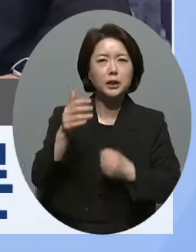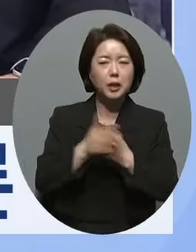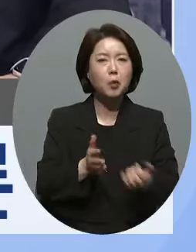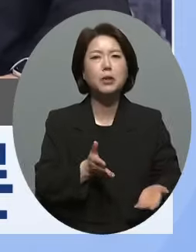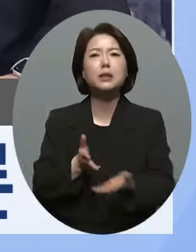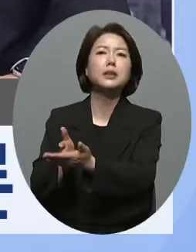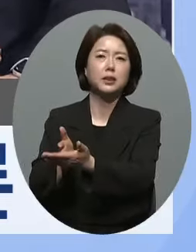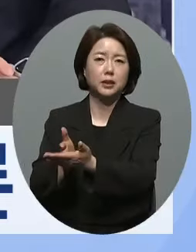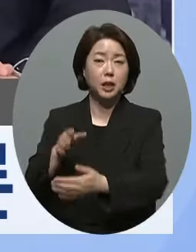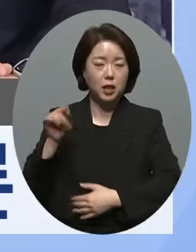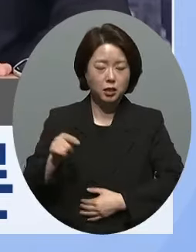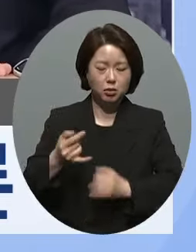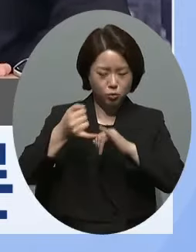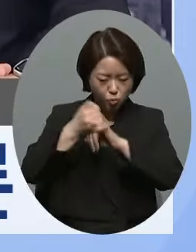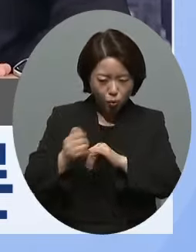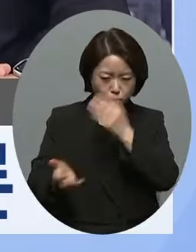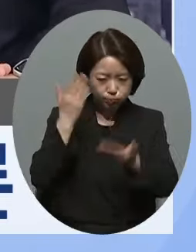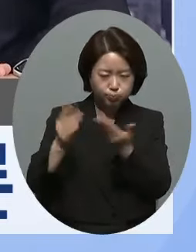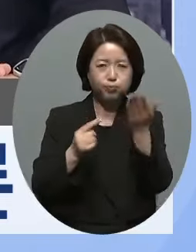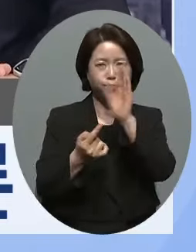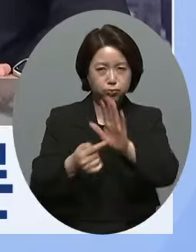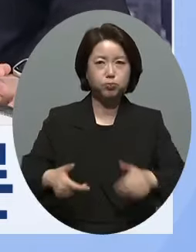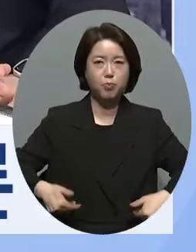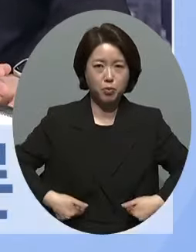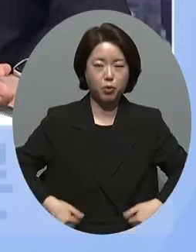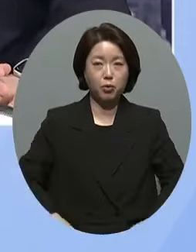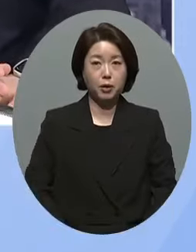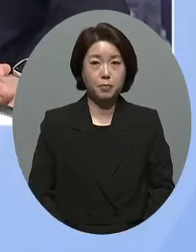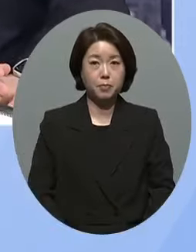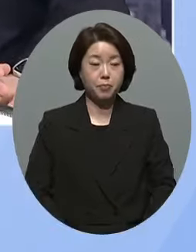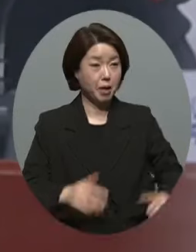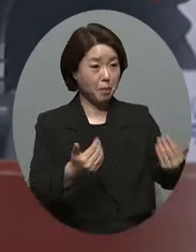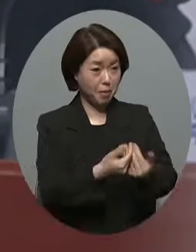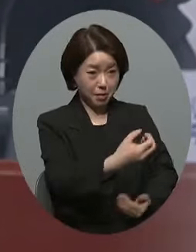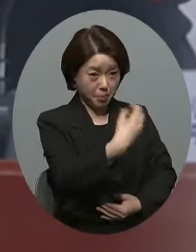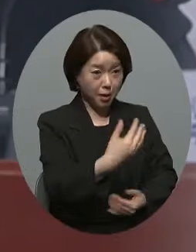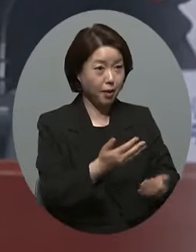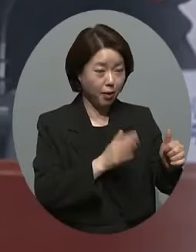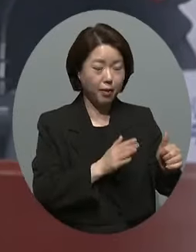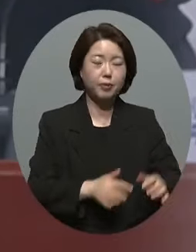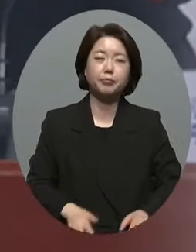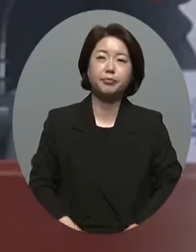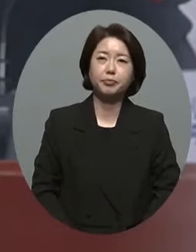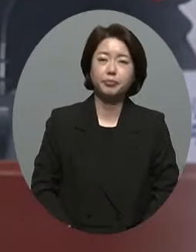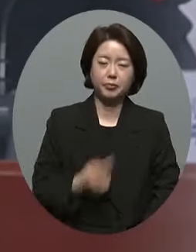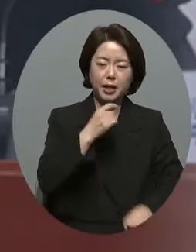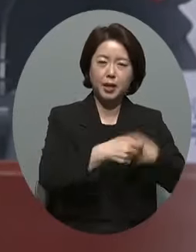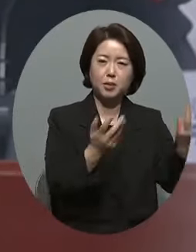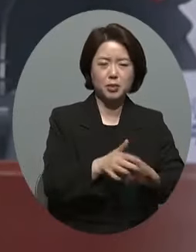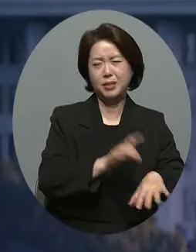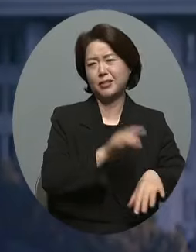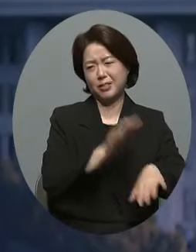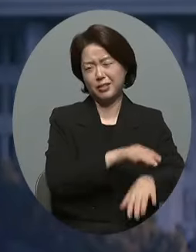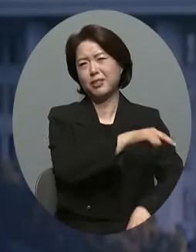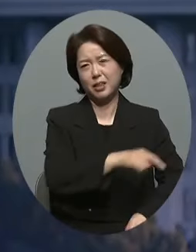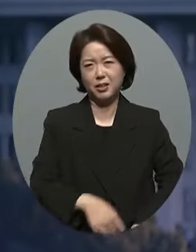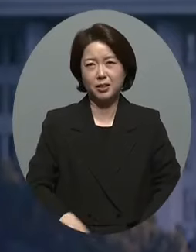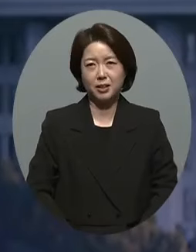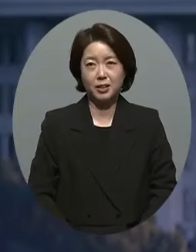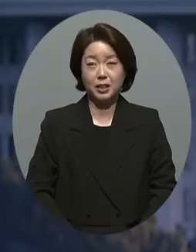수밖에 없고 이건 반드시 밝혀야 된다 이렇게 생각하 알겠습니다이 반박이 필요해 보이는데 그러니까 저는 민주당의 습관적 DNA 나오는 거 같아요